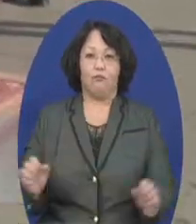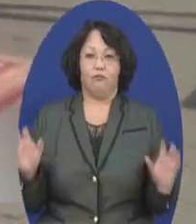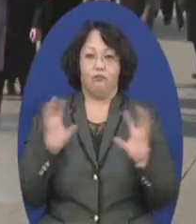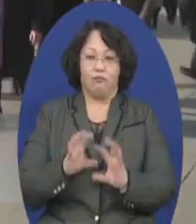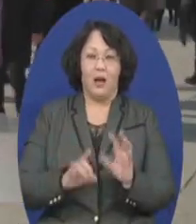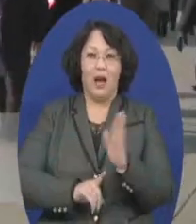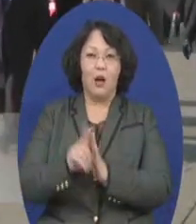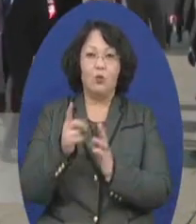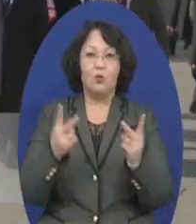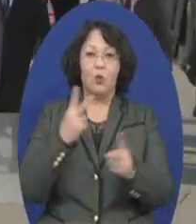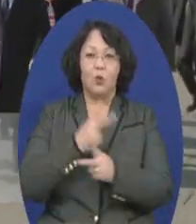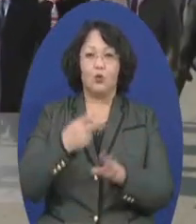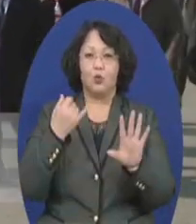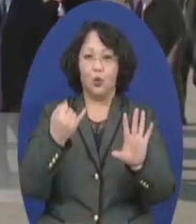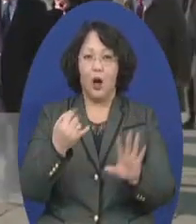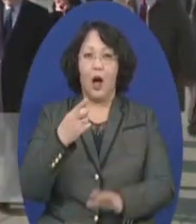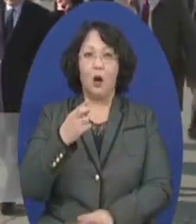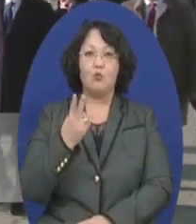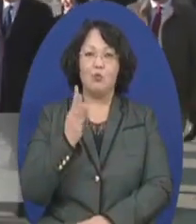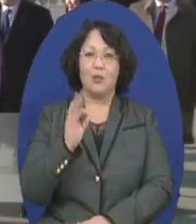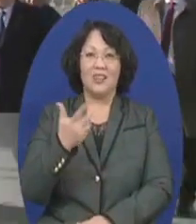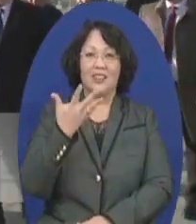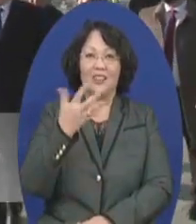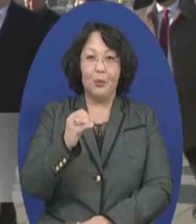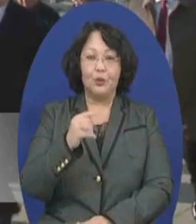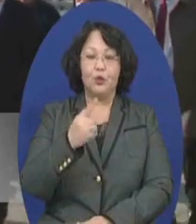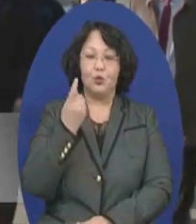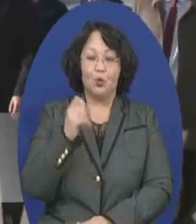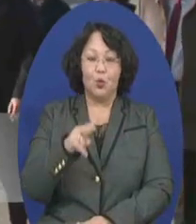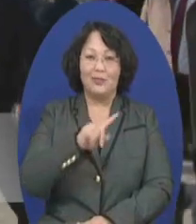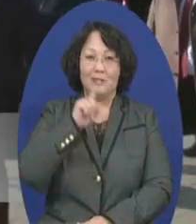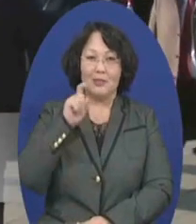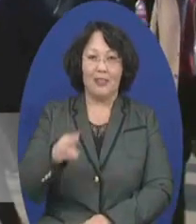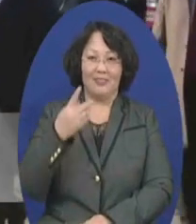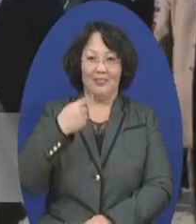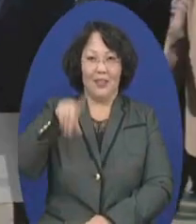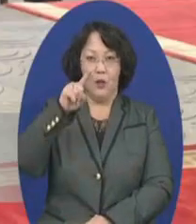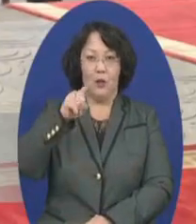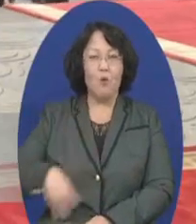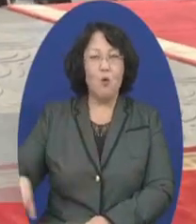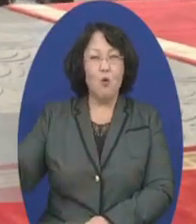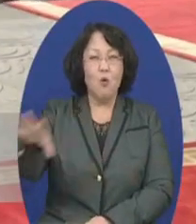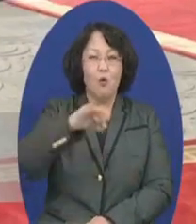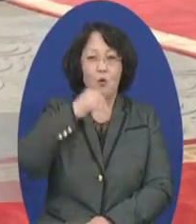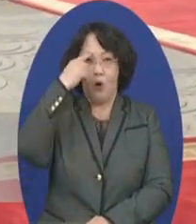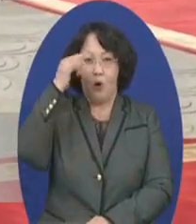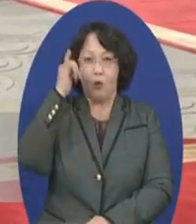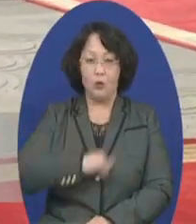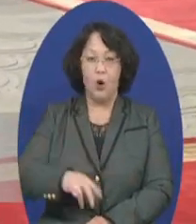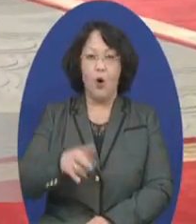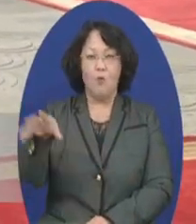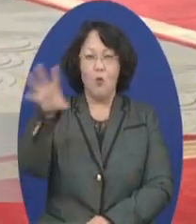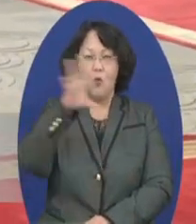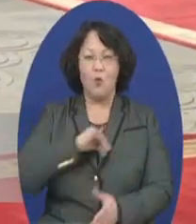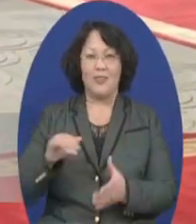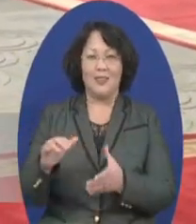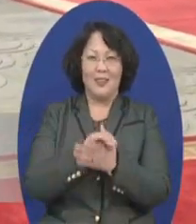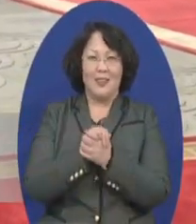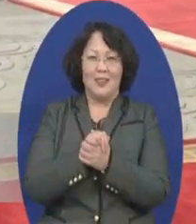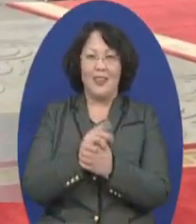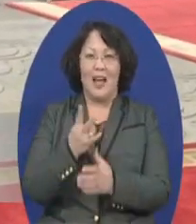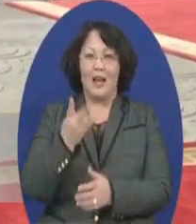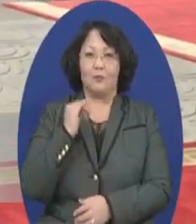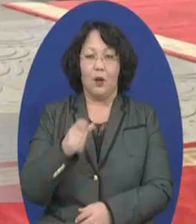Анхдугаар үндсэн хууль 6 бүлэг 50 зүйлтэй. 1-р зүйлд бүх Монгол улсыг үнээс хойш бүгд найрамдах бүрэн эрхтэй ард улс